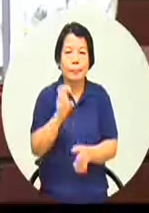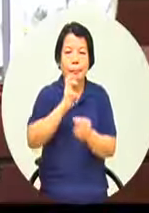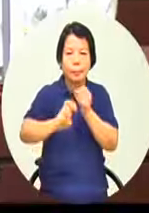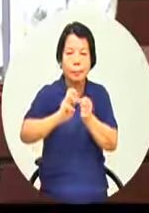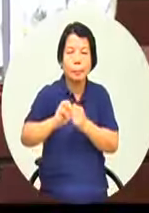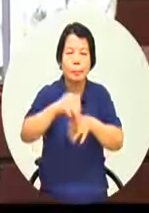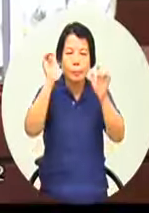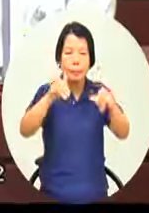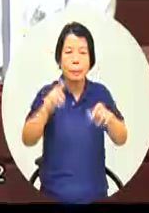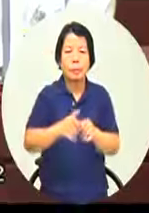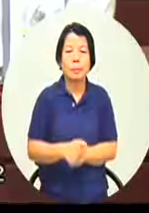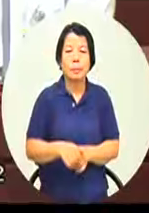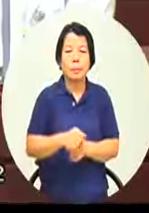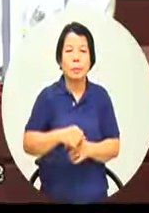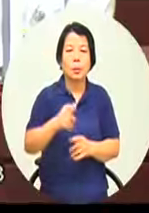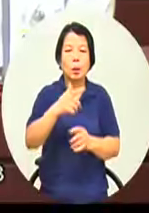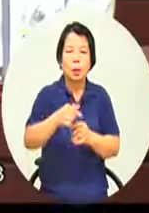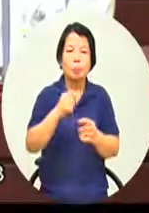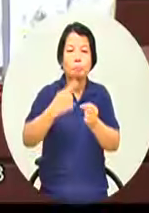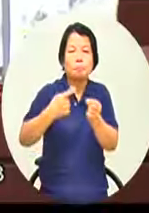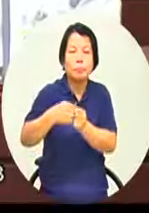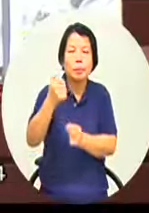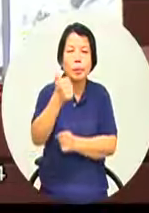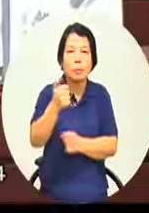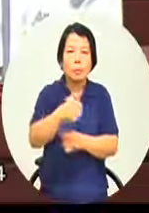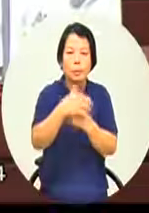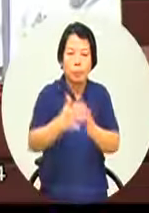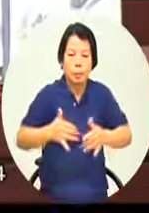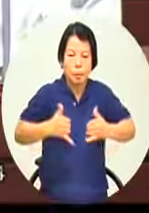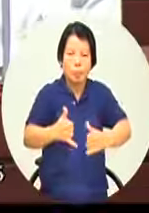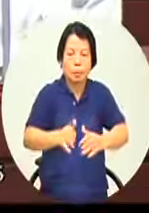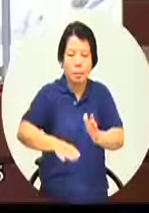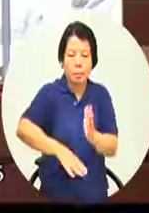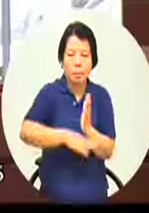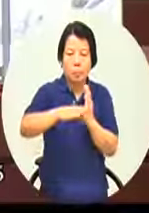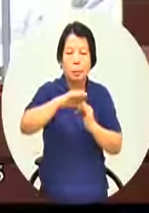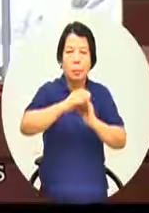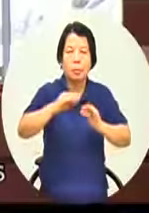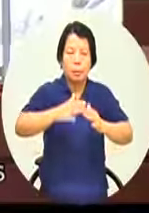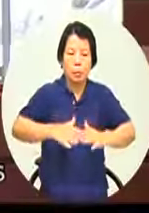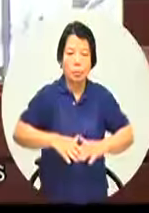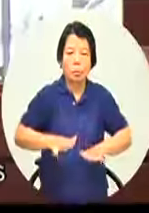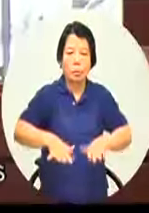它下个五十毫米，这个道路一定会积水，因为我们现有的